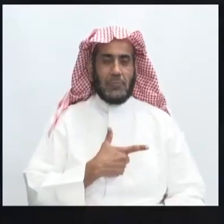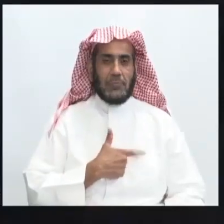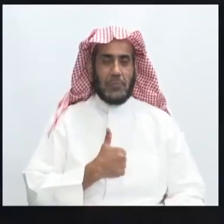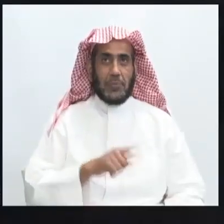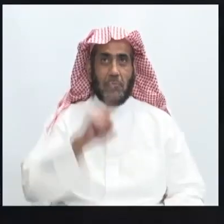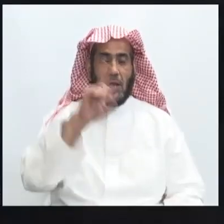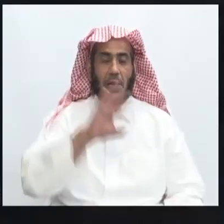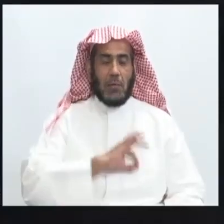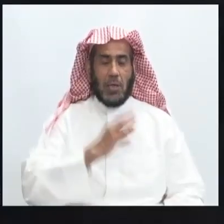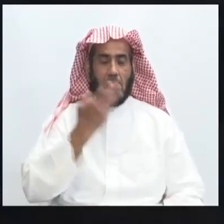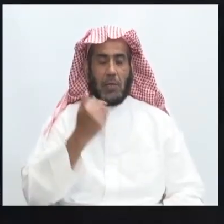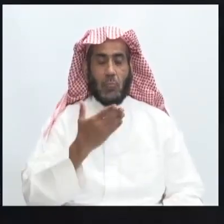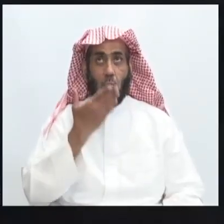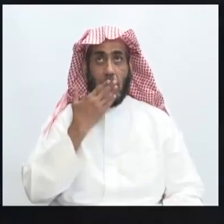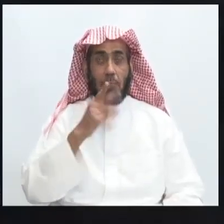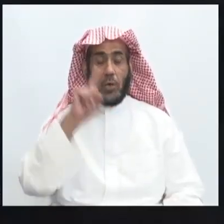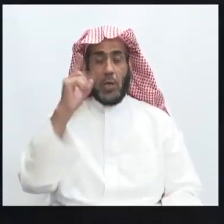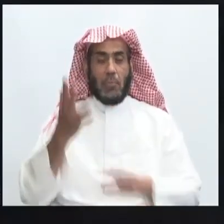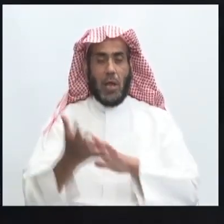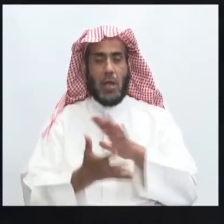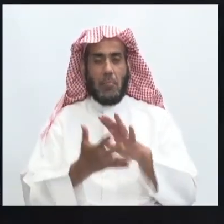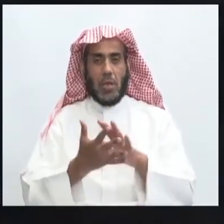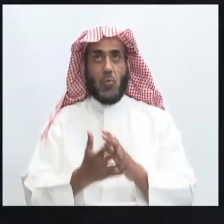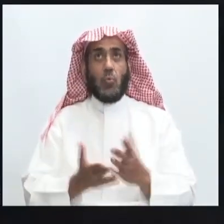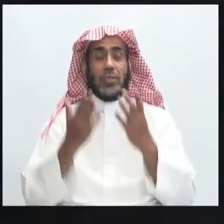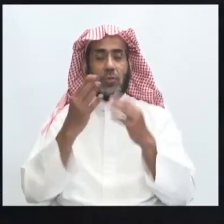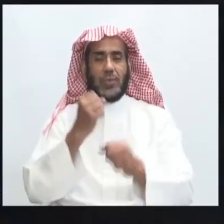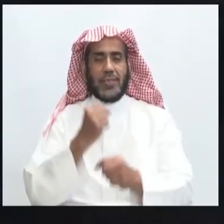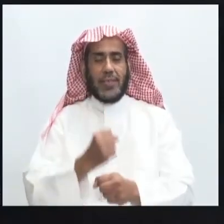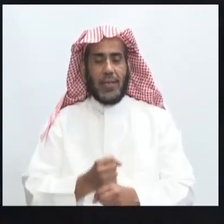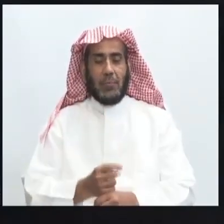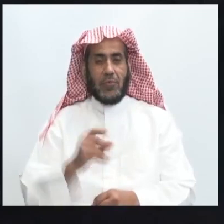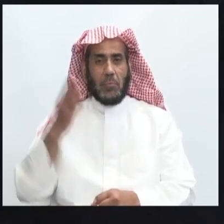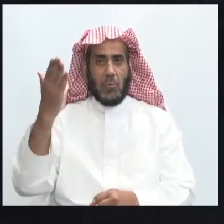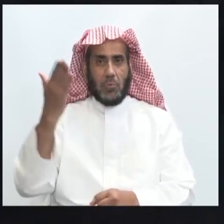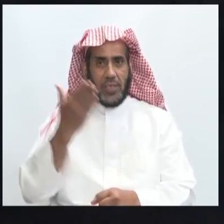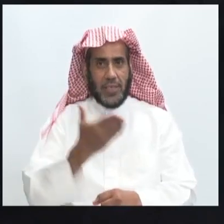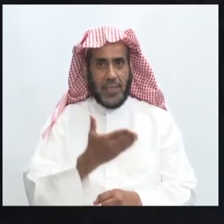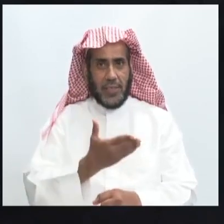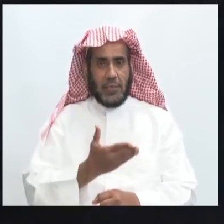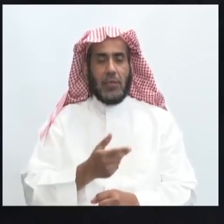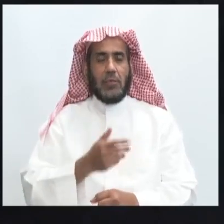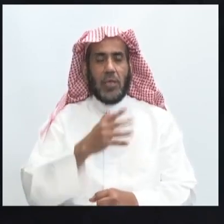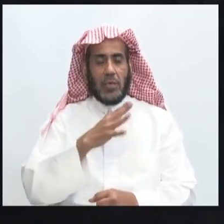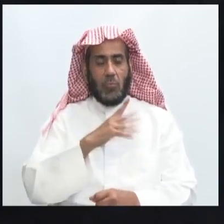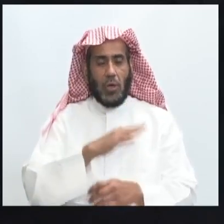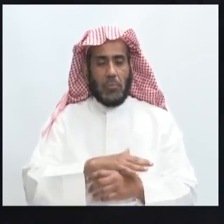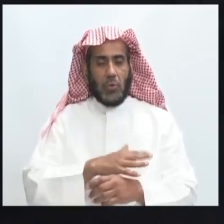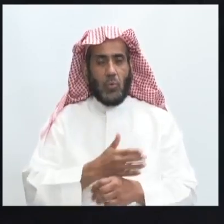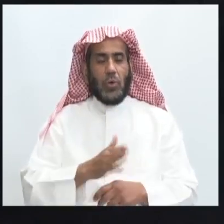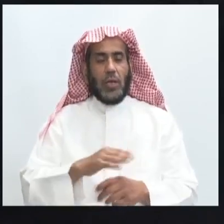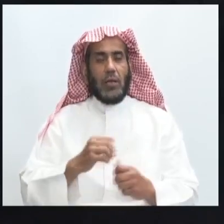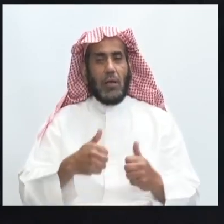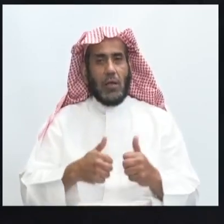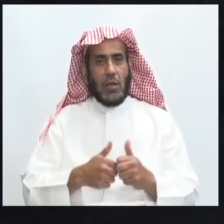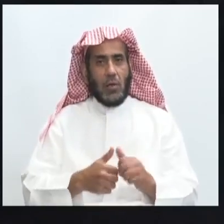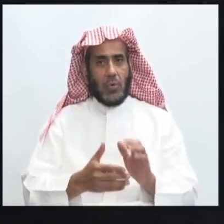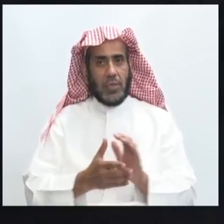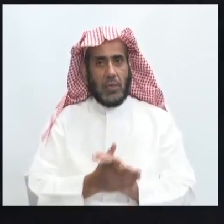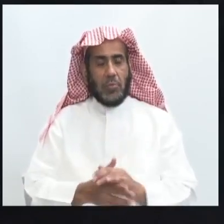بسم الله الرحمن الرحيم الحمد لله رب العالمين والصلاه والسلام على اشرف الانبياء والمرسلين نبينا محمد وعلى اله